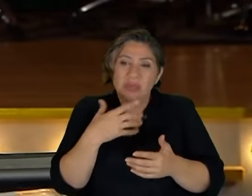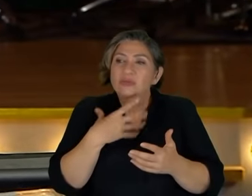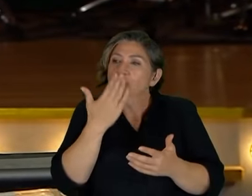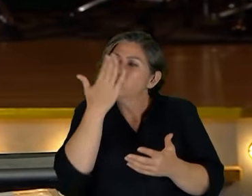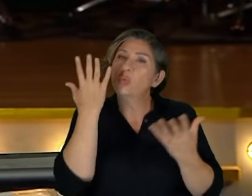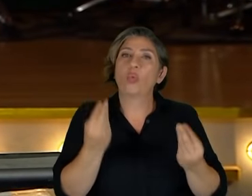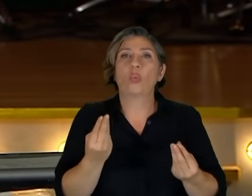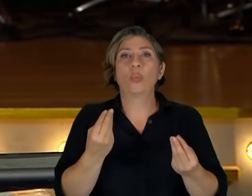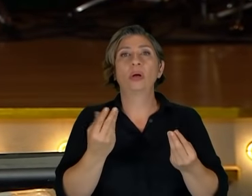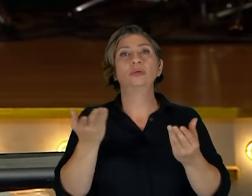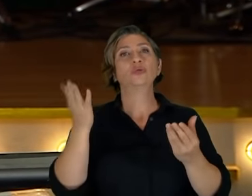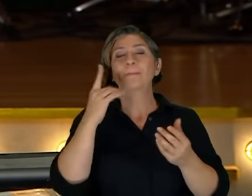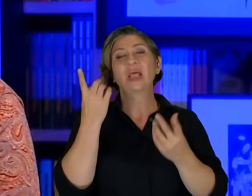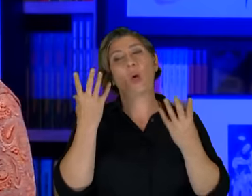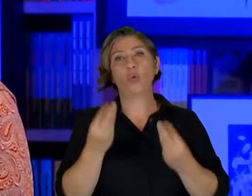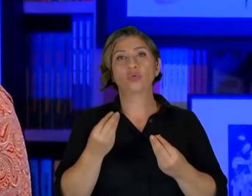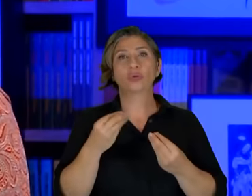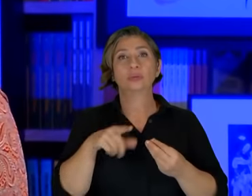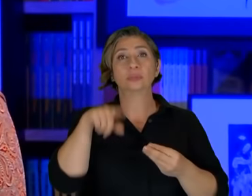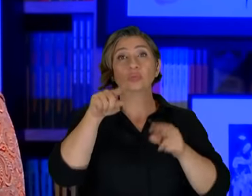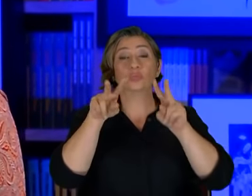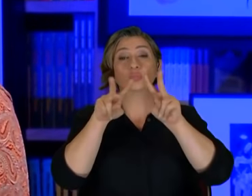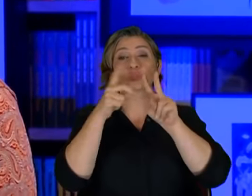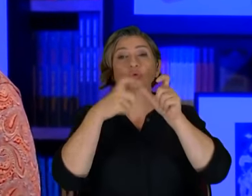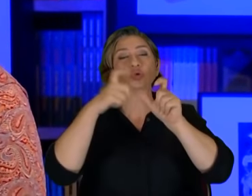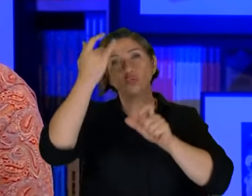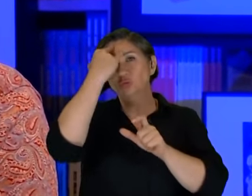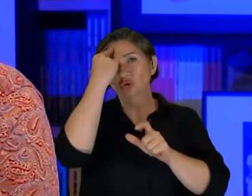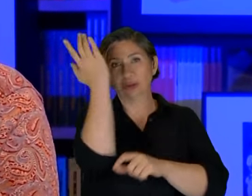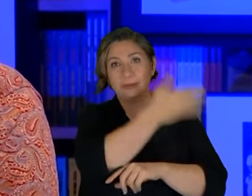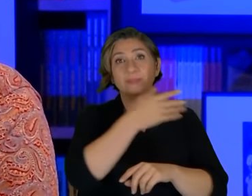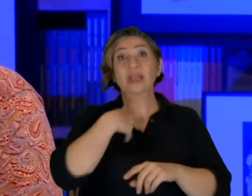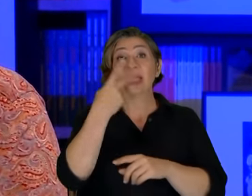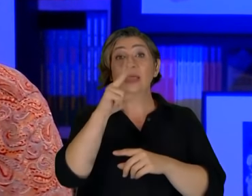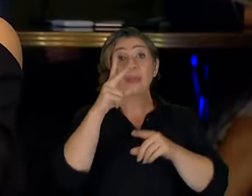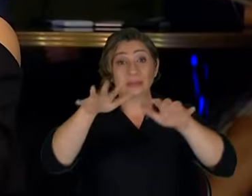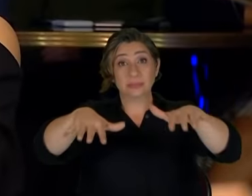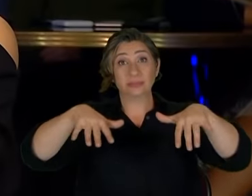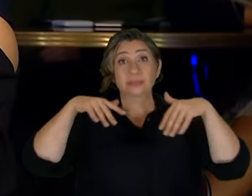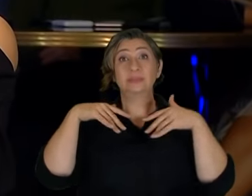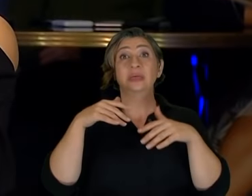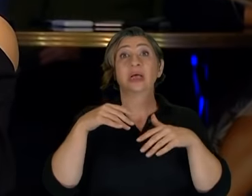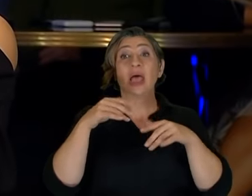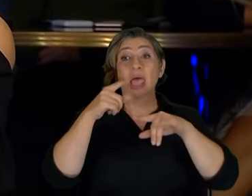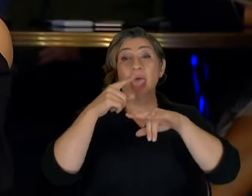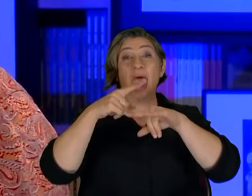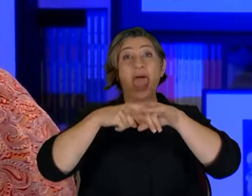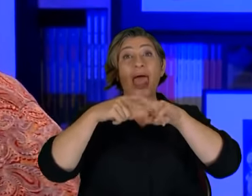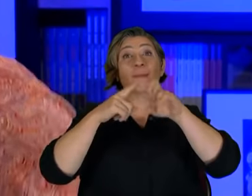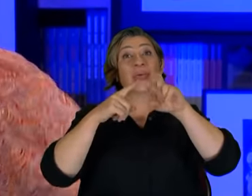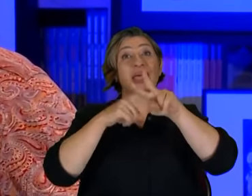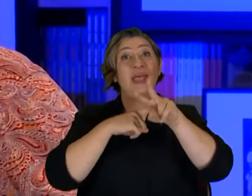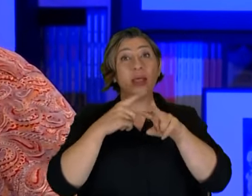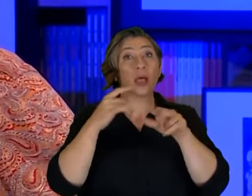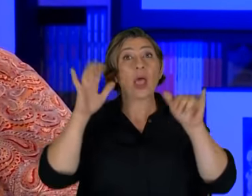olurum. Sonra bir kere oldu zaten. Bir gün Muş'a gittim. Muş'ta 2000 kişiye konser verdim. Happy çalıyorum atıyorum. Pharrell